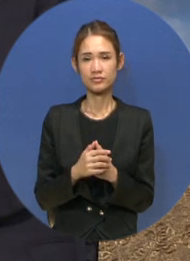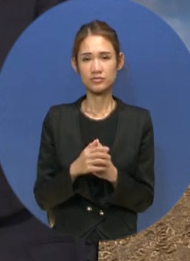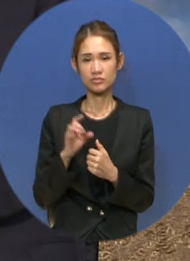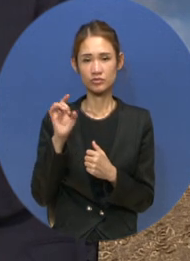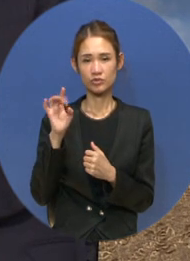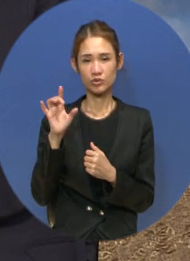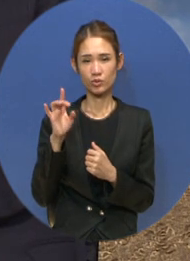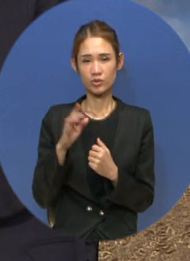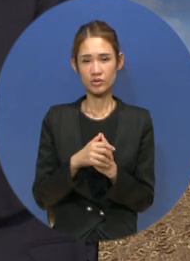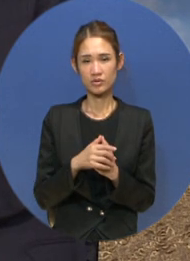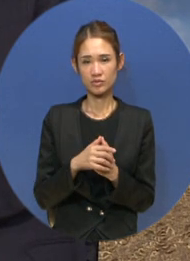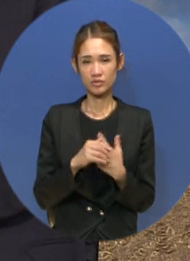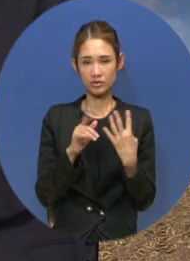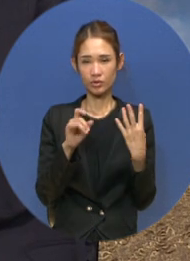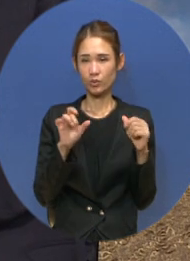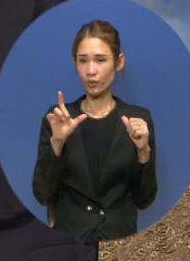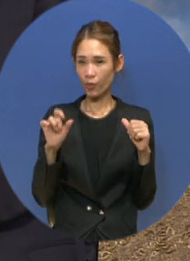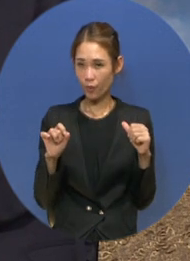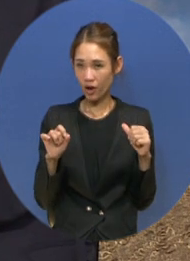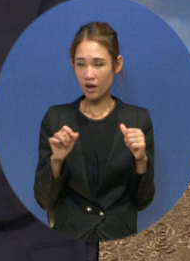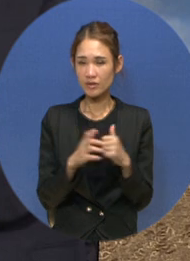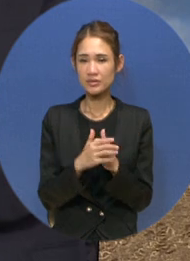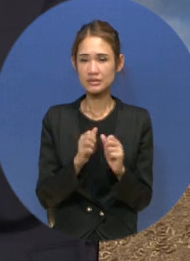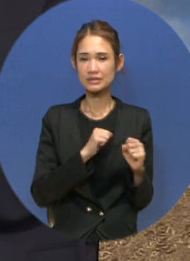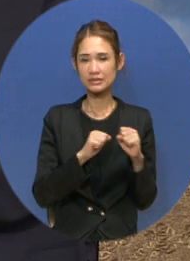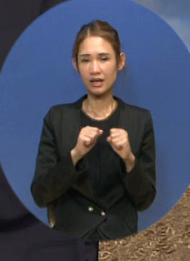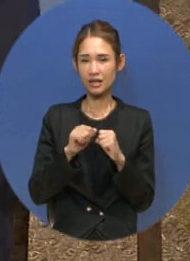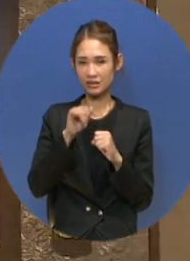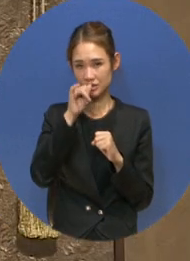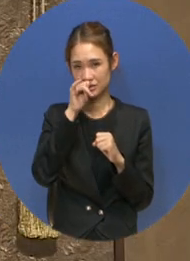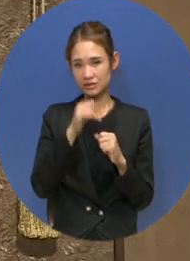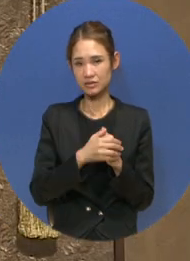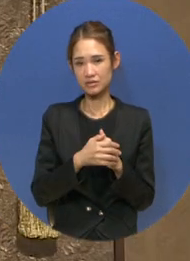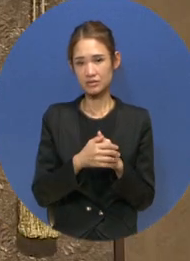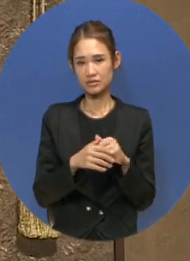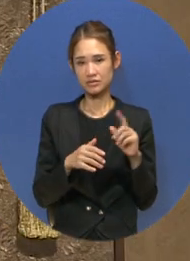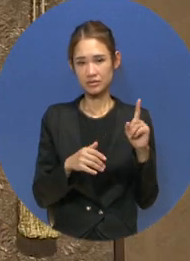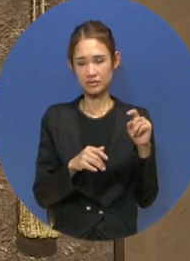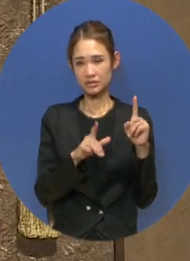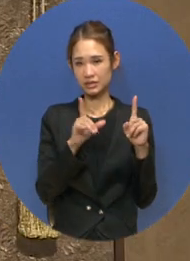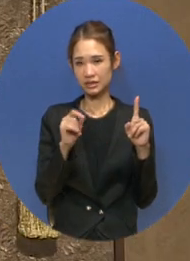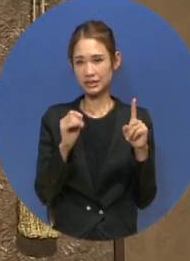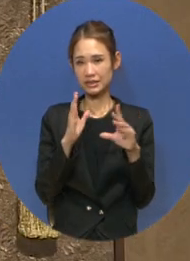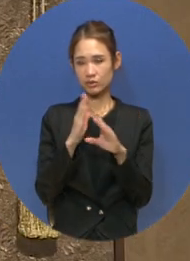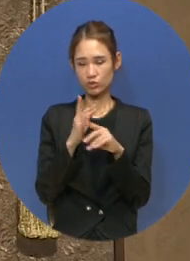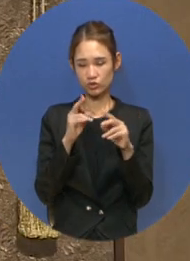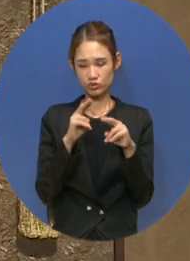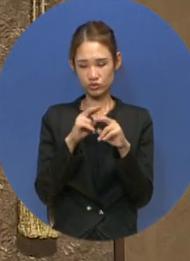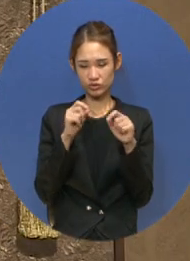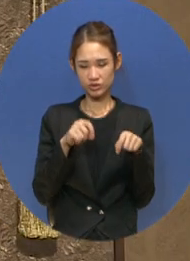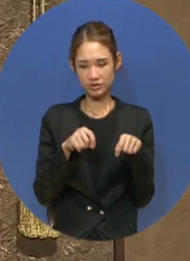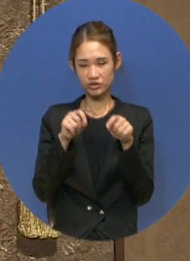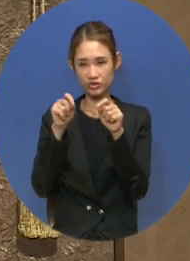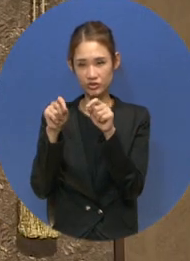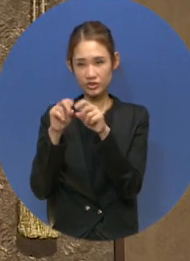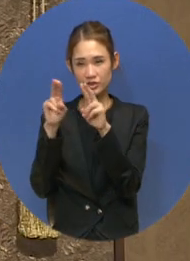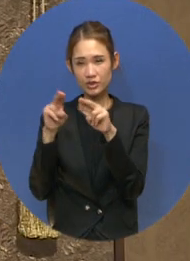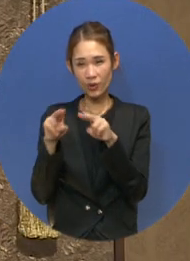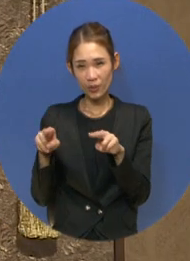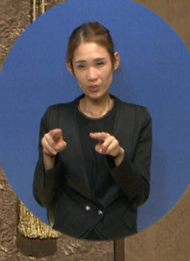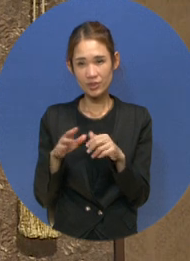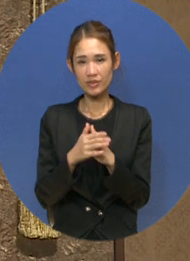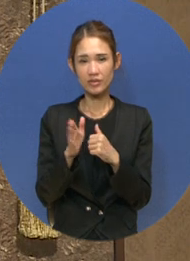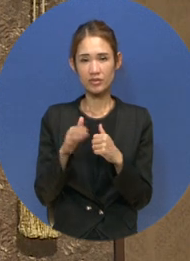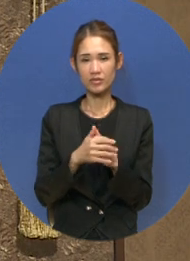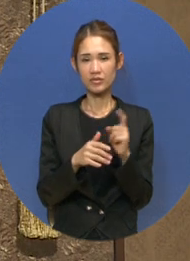그 4월이나 5월쯤 시행을 하려고 했는데요. 지금 11월 중으로 지금 연기가 되었고요.